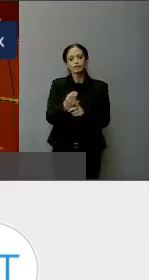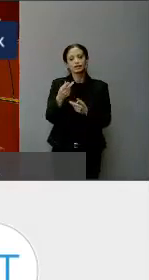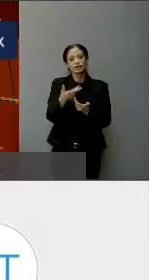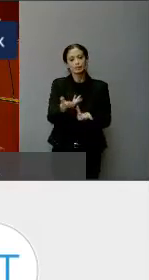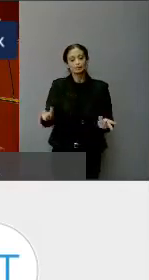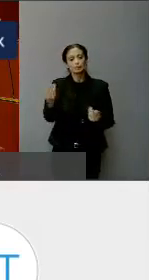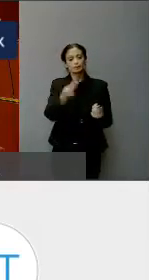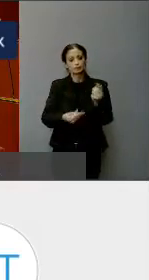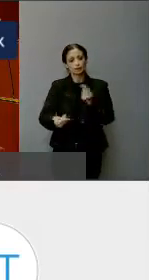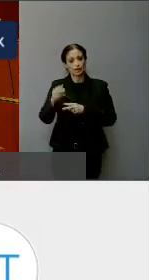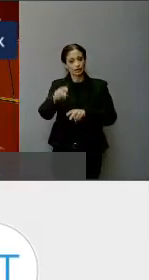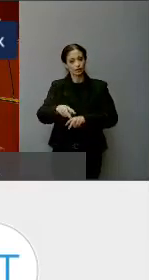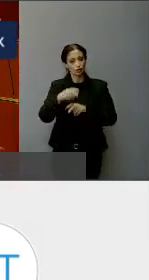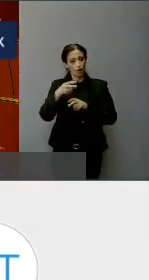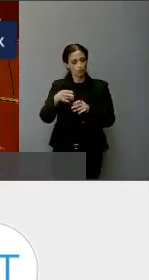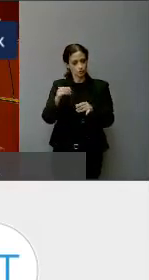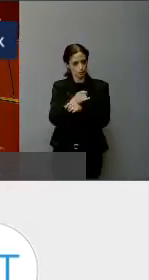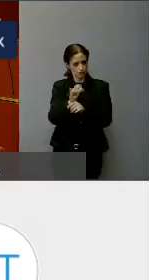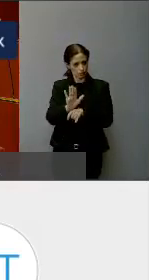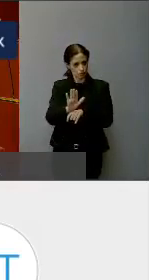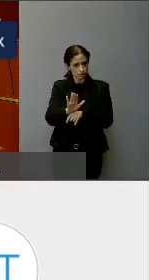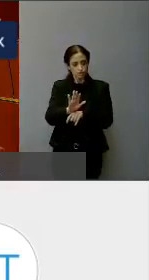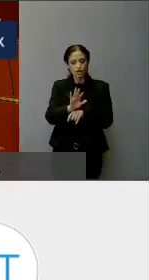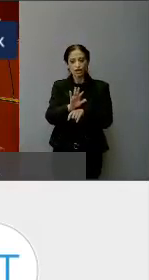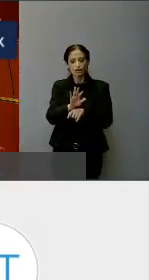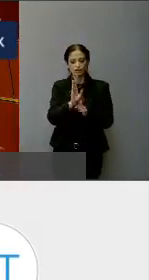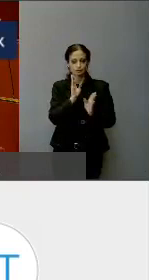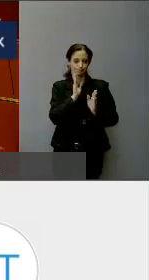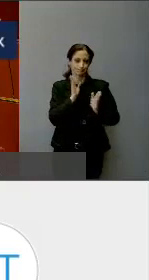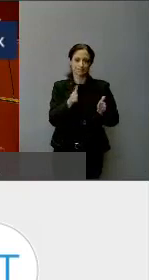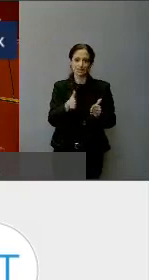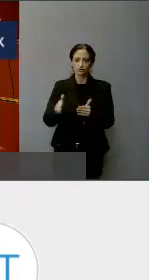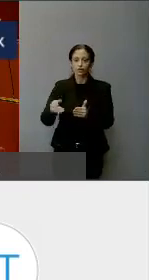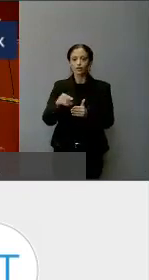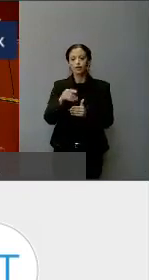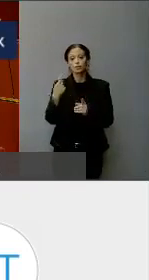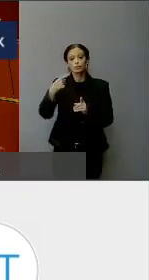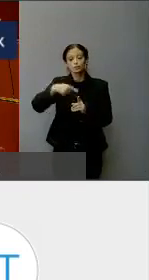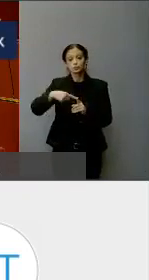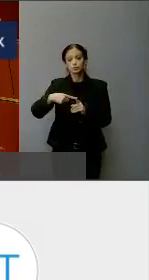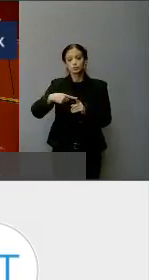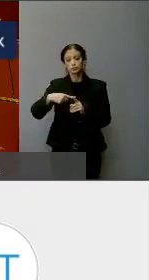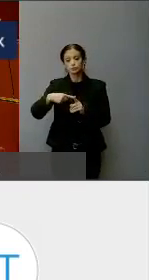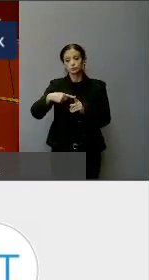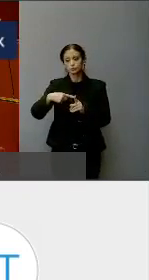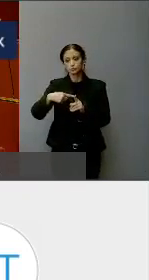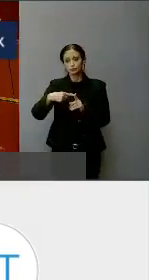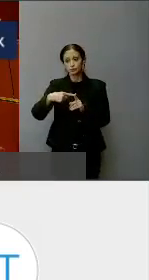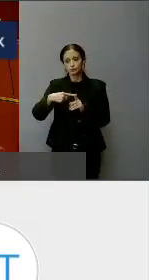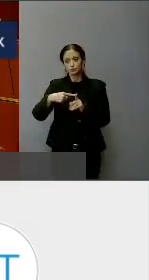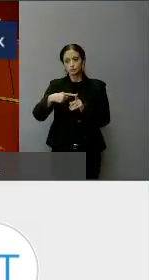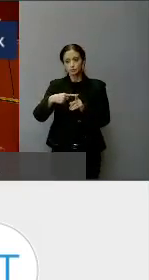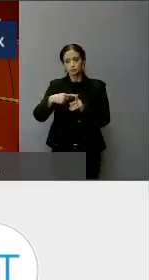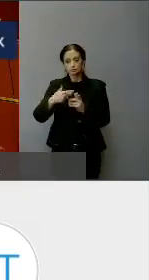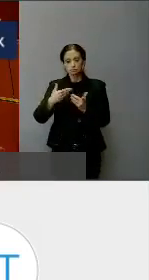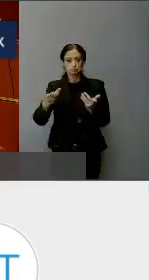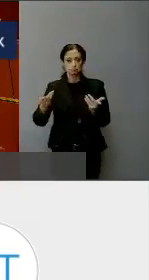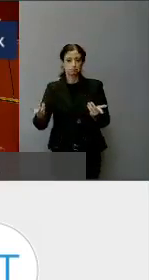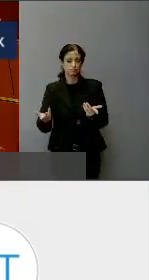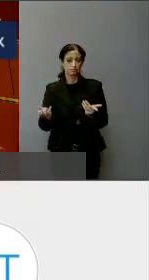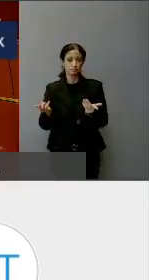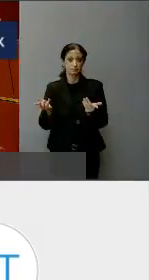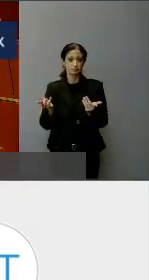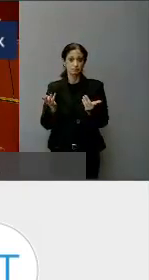inoltre il fatto che ci siano come dire un piano di